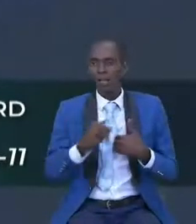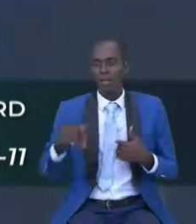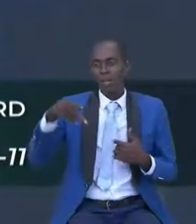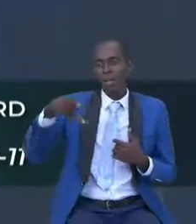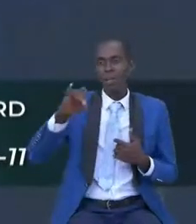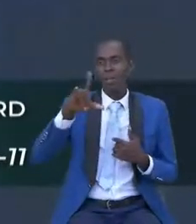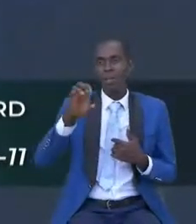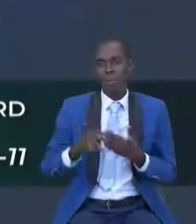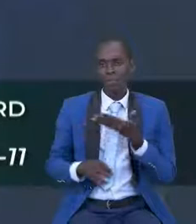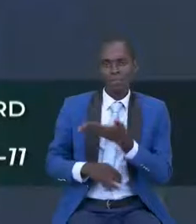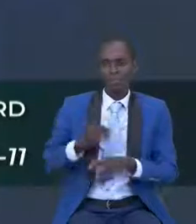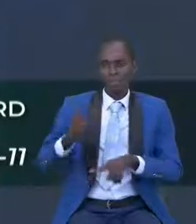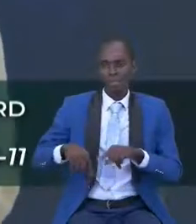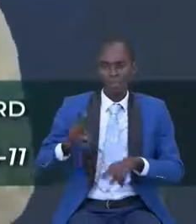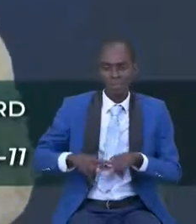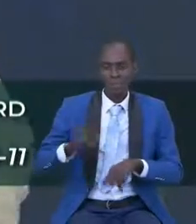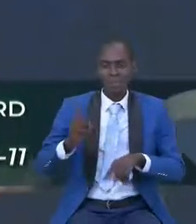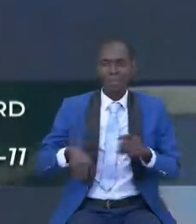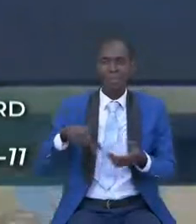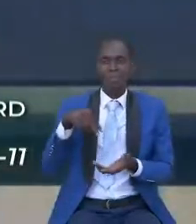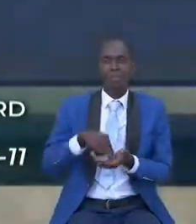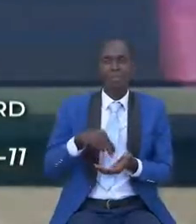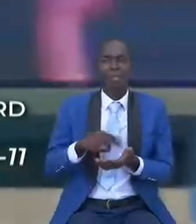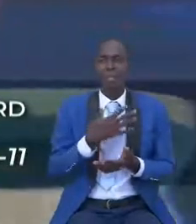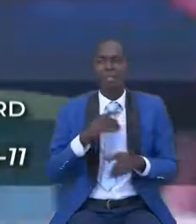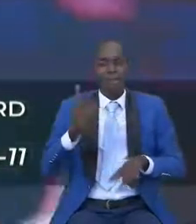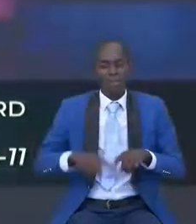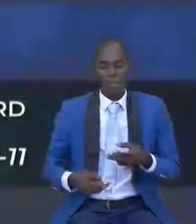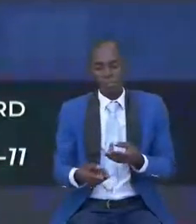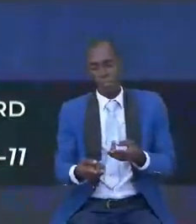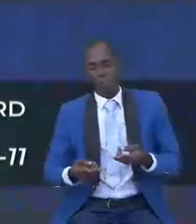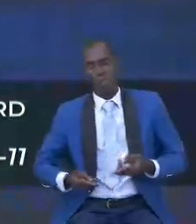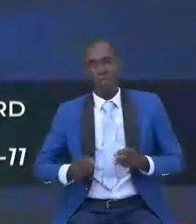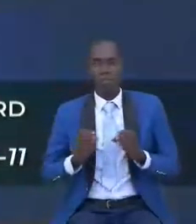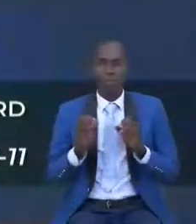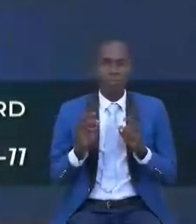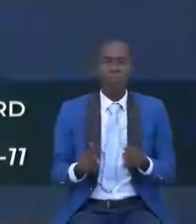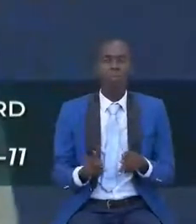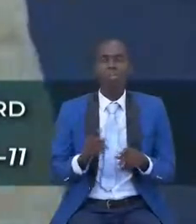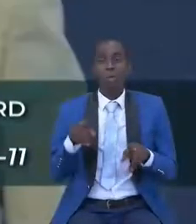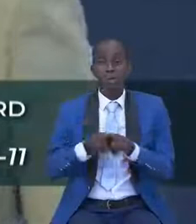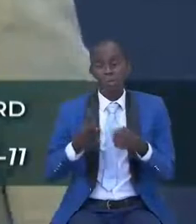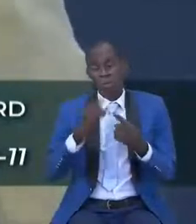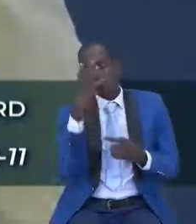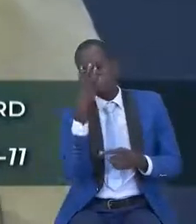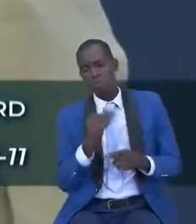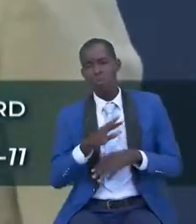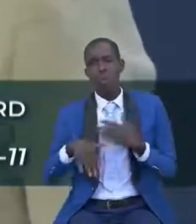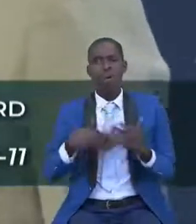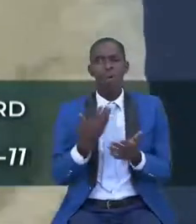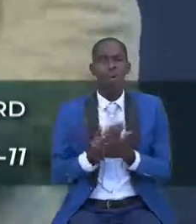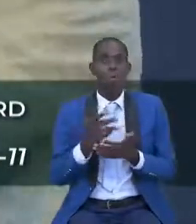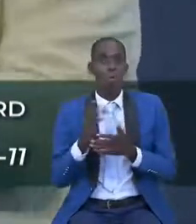dois t'asseoir, il y a des plaies là-bas, tu n'arrives pas à te lever, tu n'arrives pas à t'asseoir et tu n'arrives même pas à te coucher très bien,